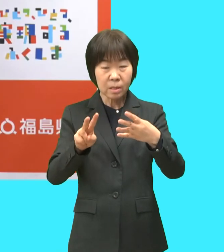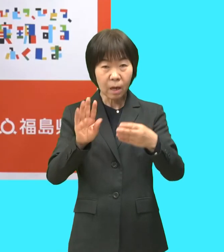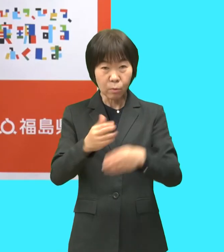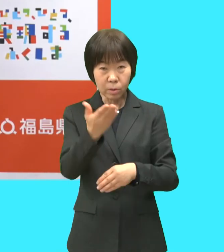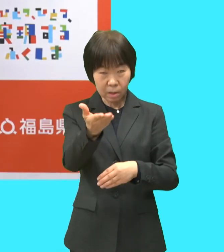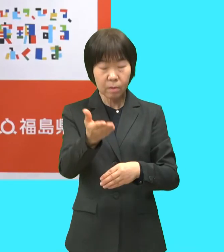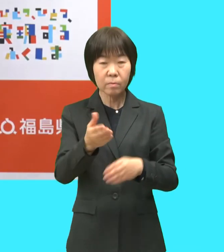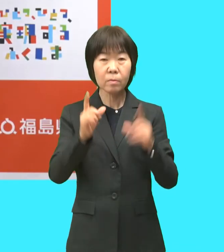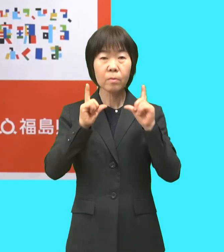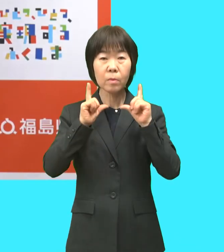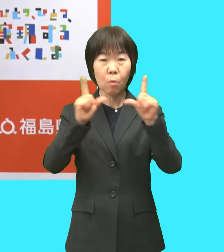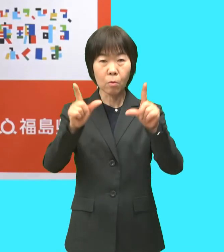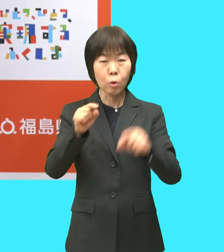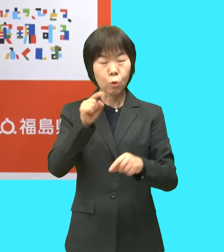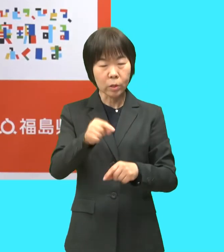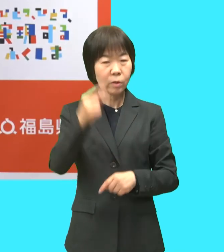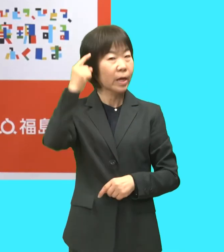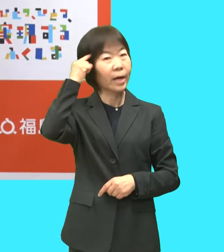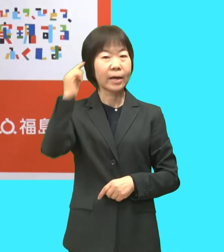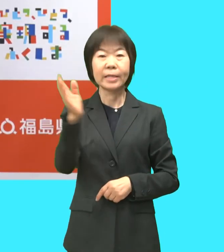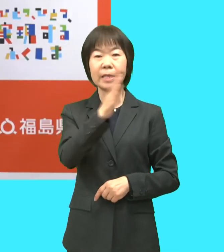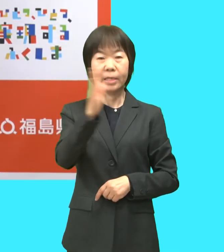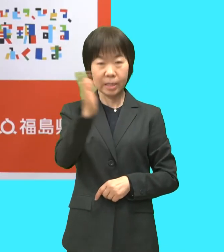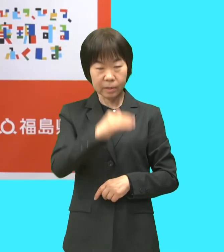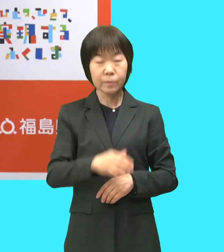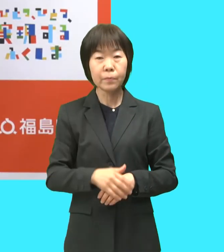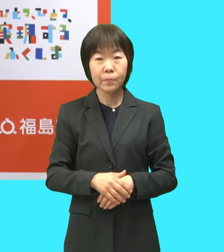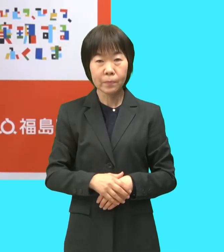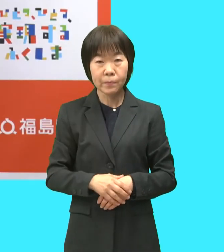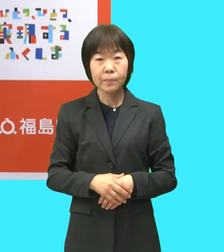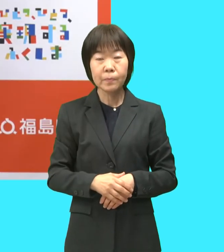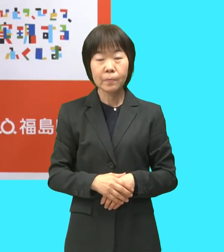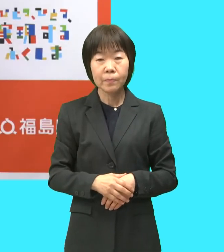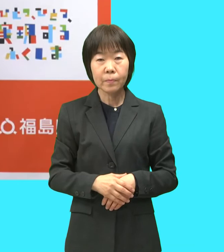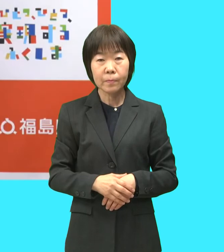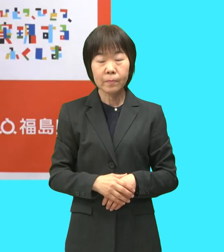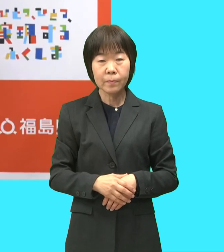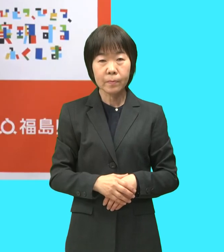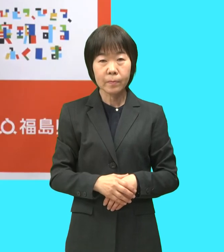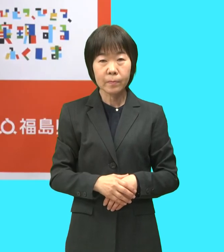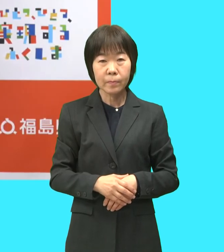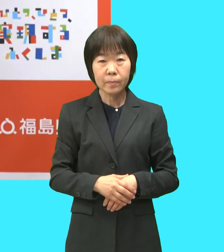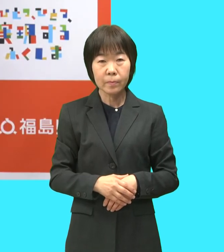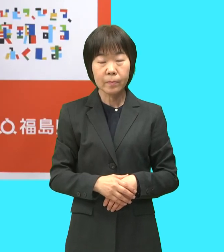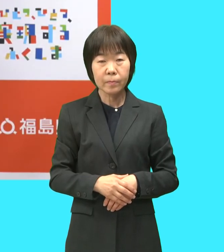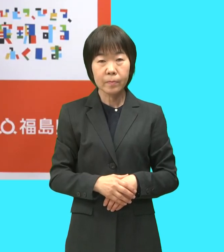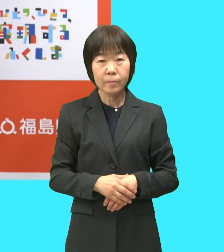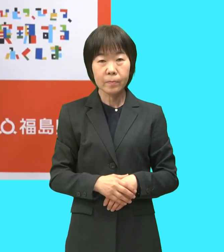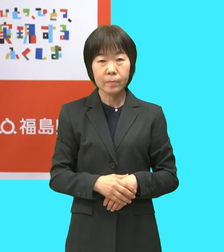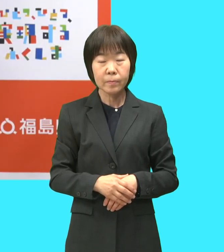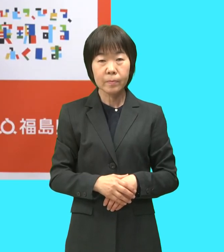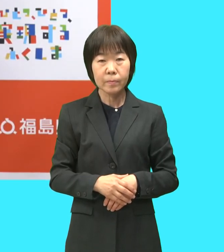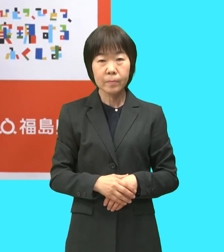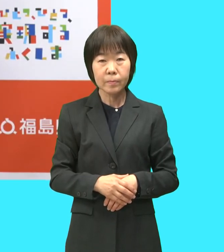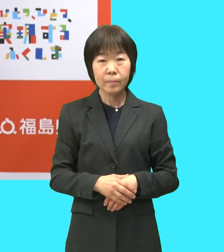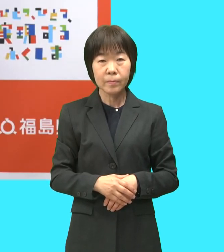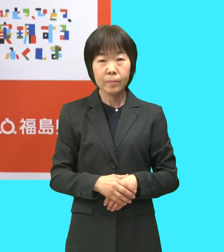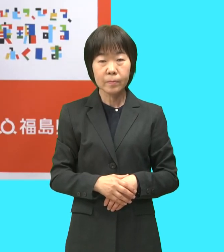はい、そのようなことは考えておりません。 よろしいですか。では初回2列目、毎日新聞さん。